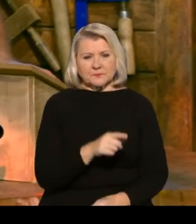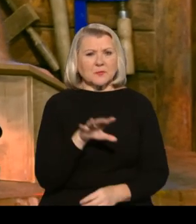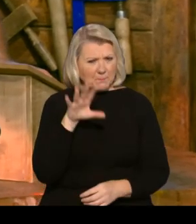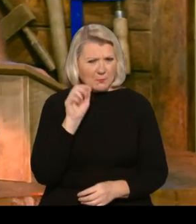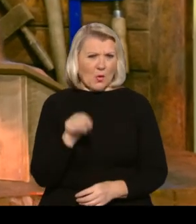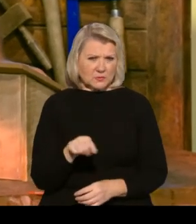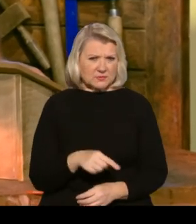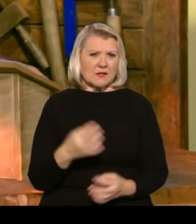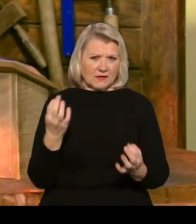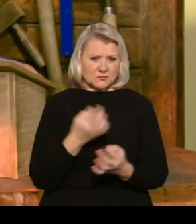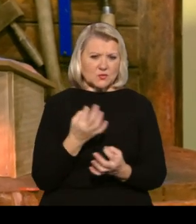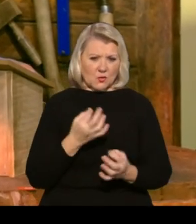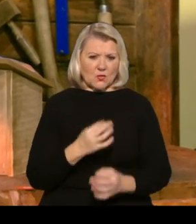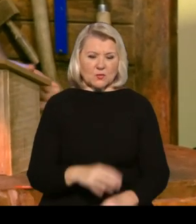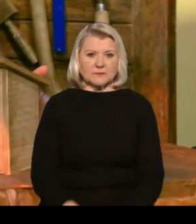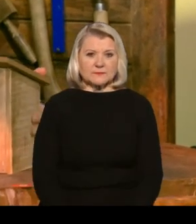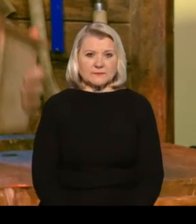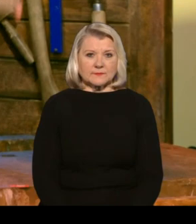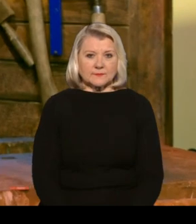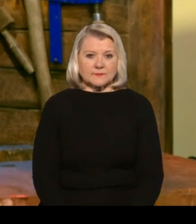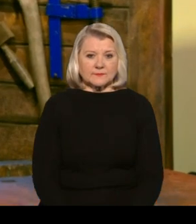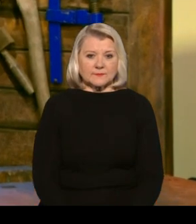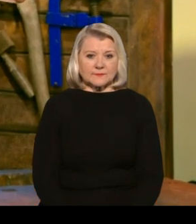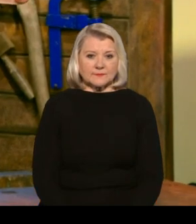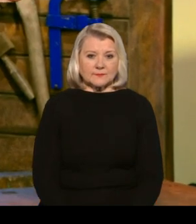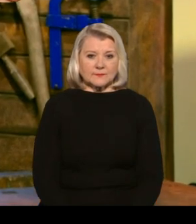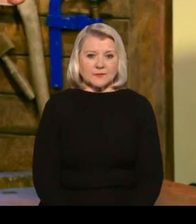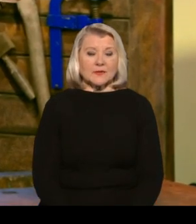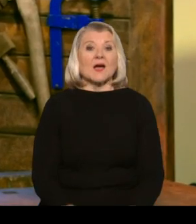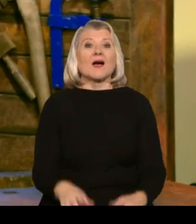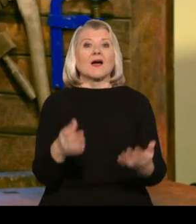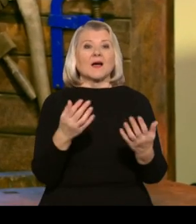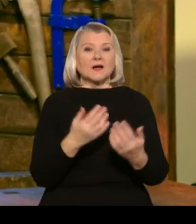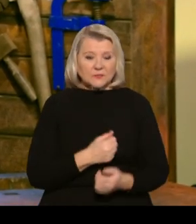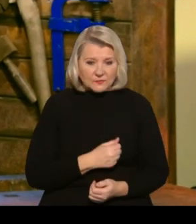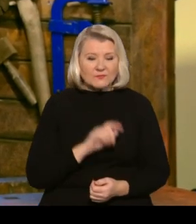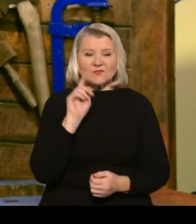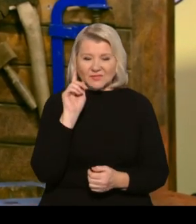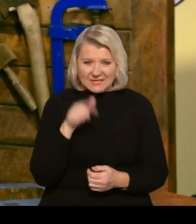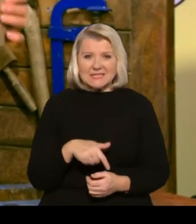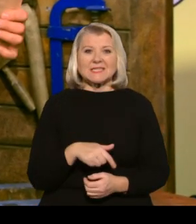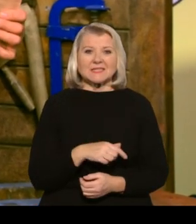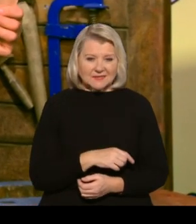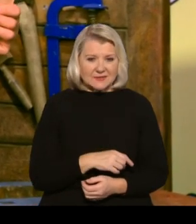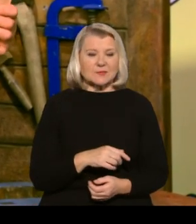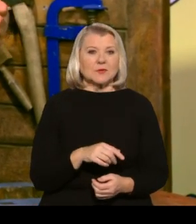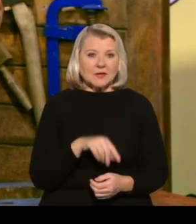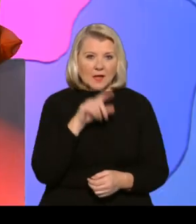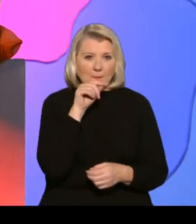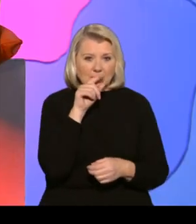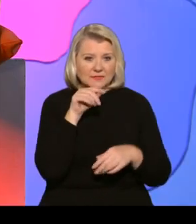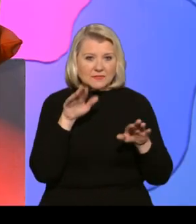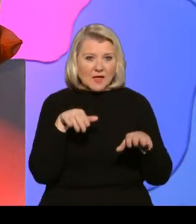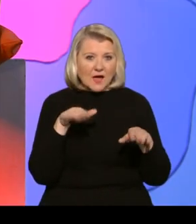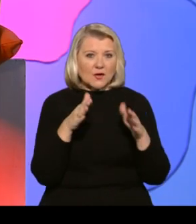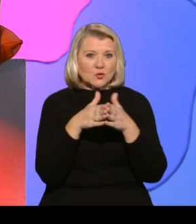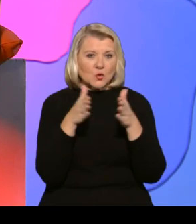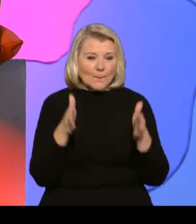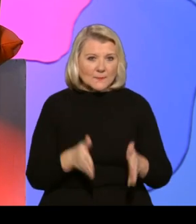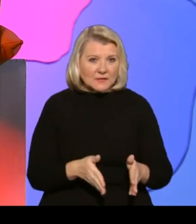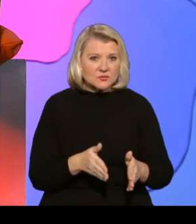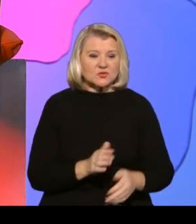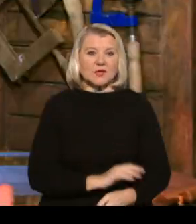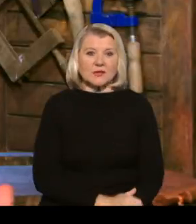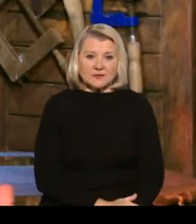poznáš, podívej se. Aha. No? Je, no už to vidím, to je ptáčí domeček, že